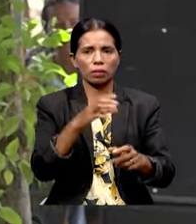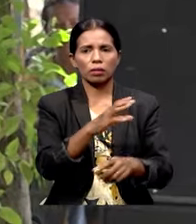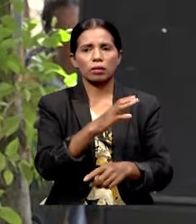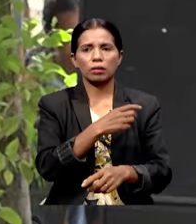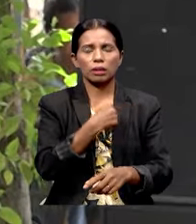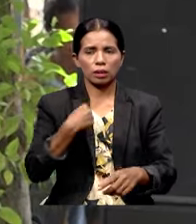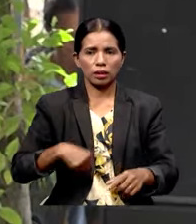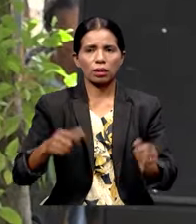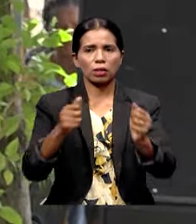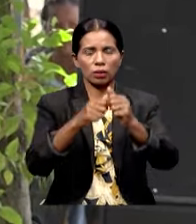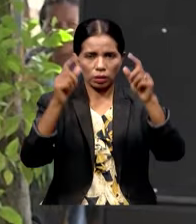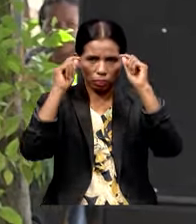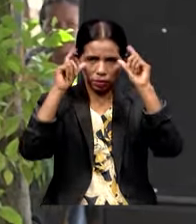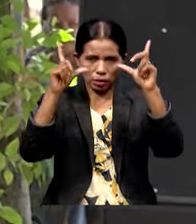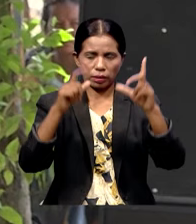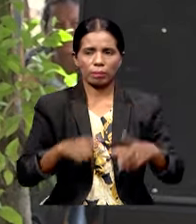在这个联合声明中，这个明确提出了两国将继续。Cooperação né,